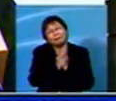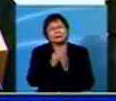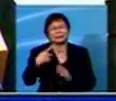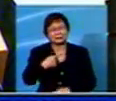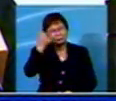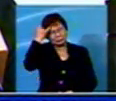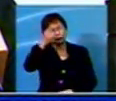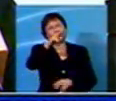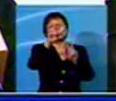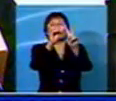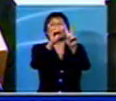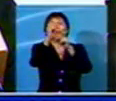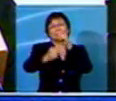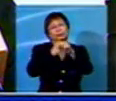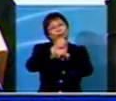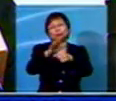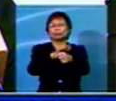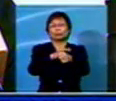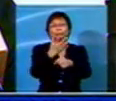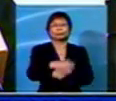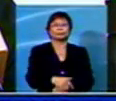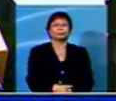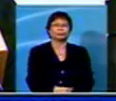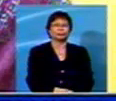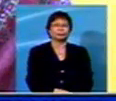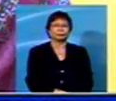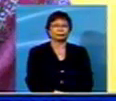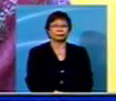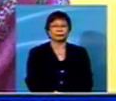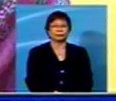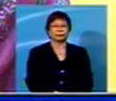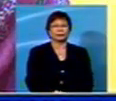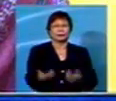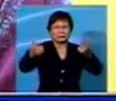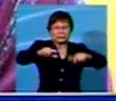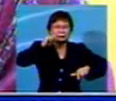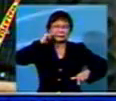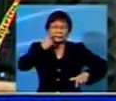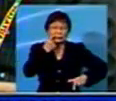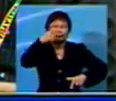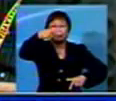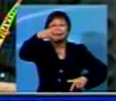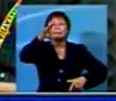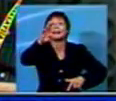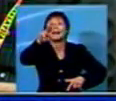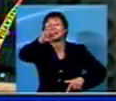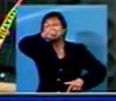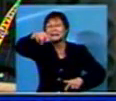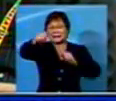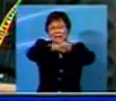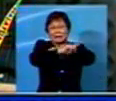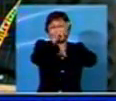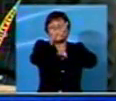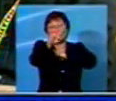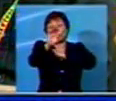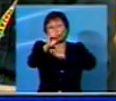berendapat bahawa 20 tahun tu adalah memadii akibat insiden serius itu pbnj turut didenda